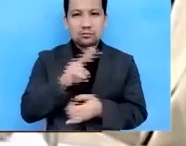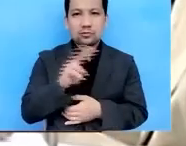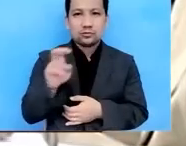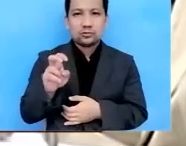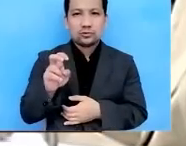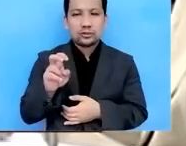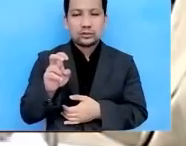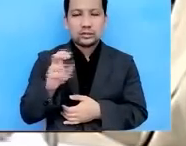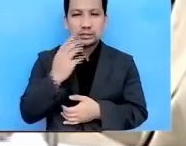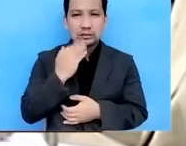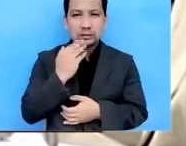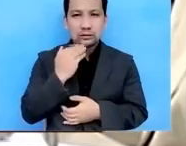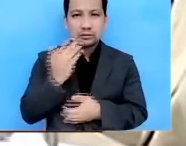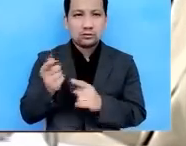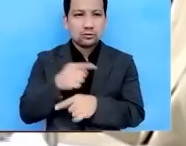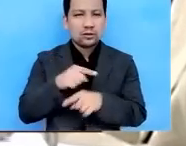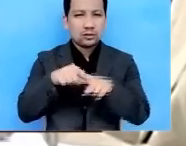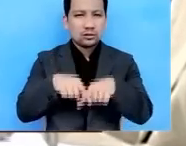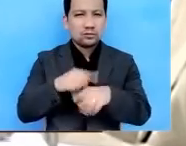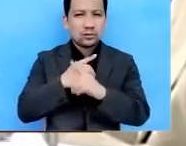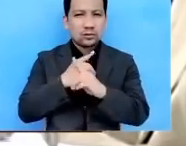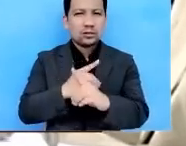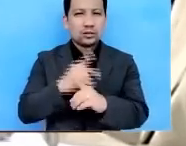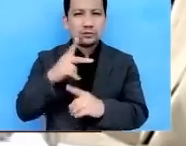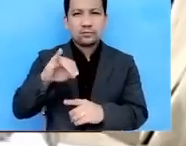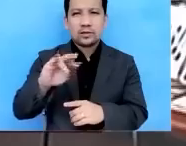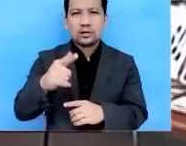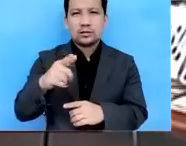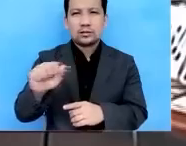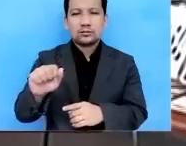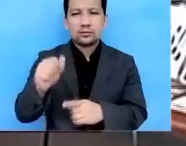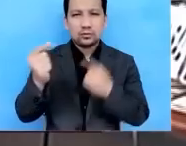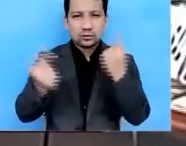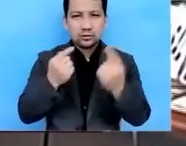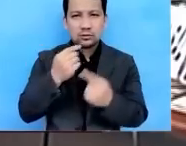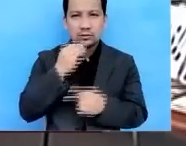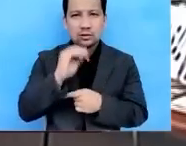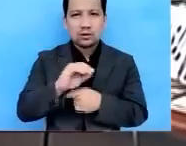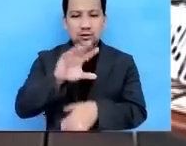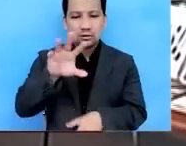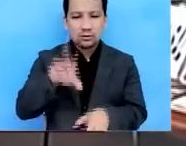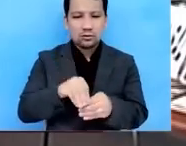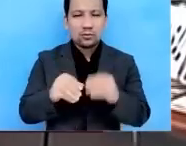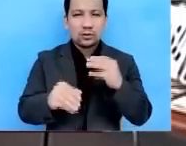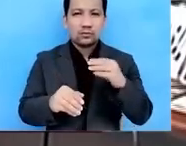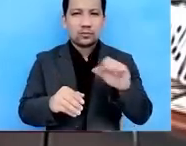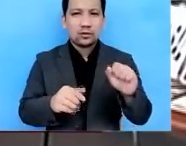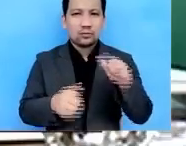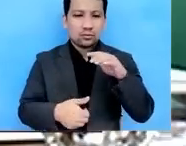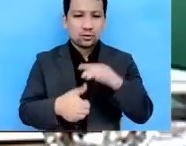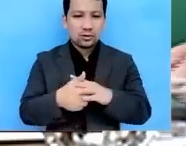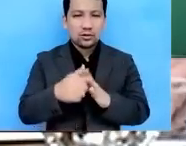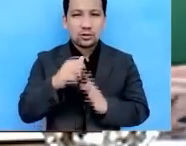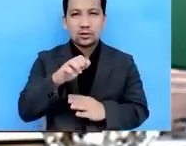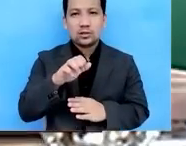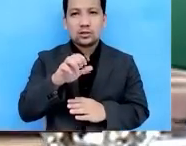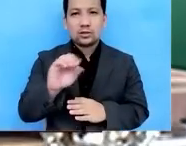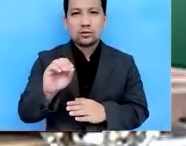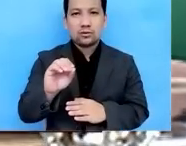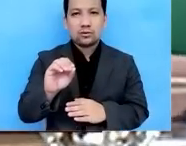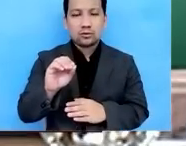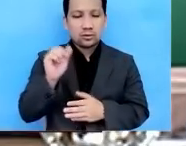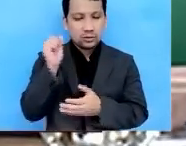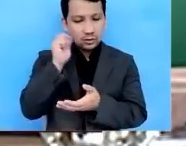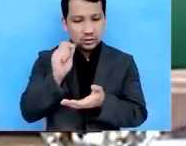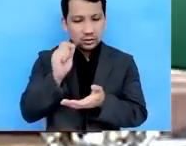container ng asukal, depensa noon ni Panganiban, kinonsidera na niyang kautusan ang memorandum na inilabas ng Executive Secretary para